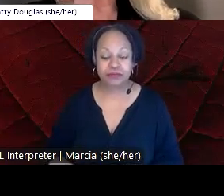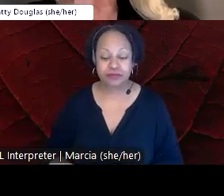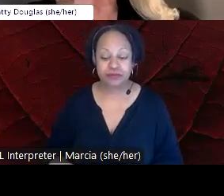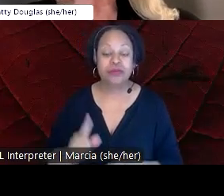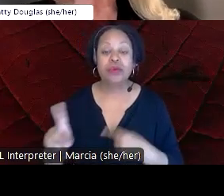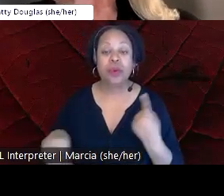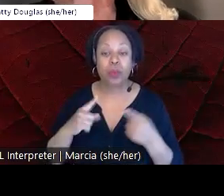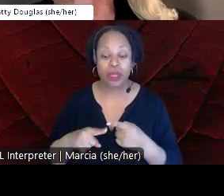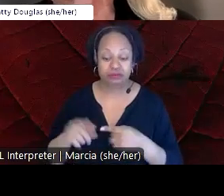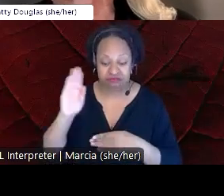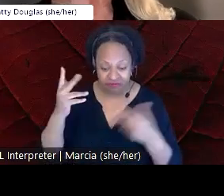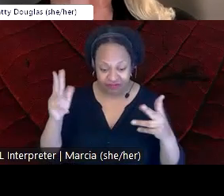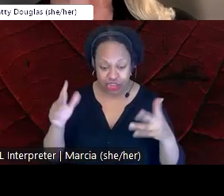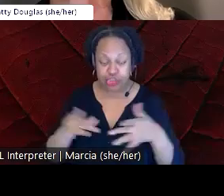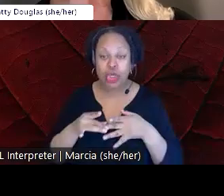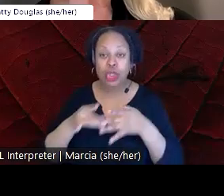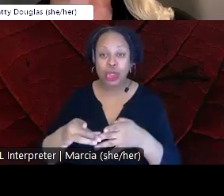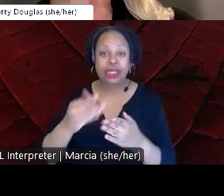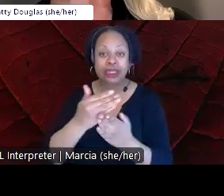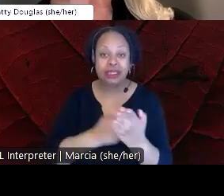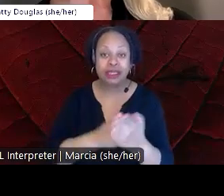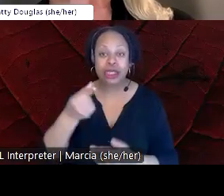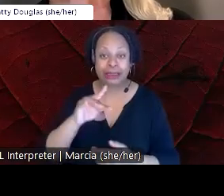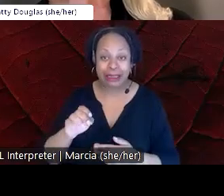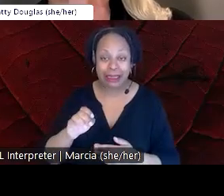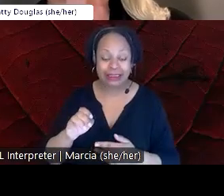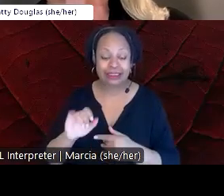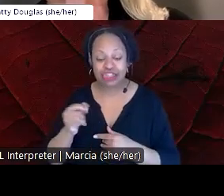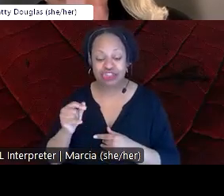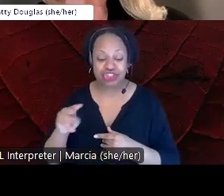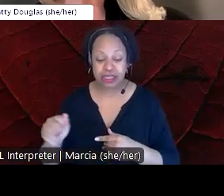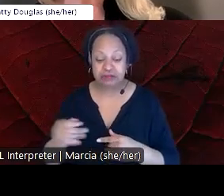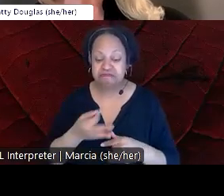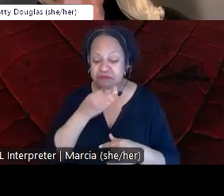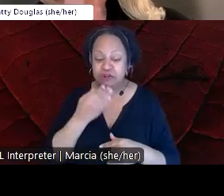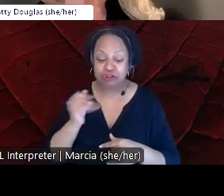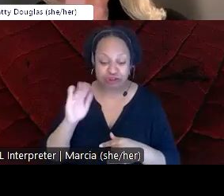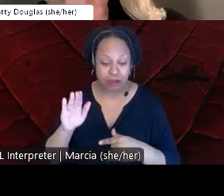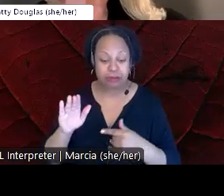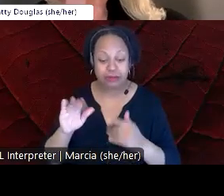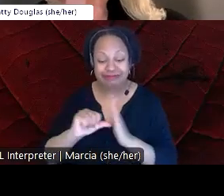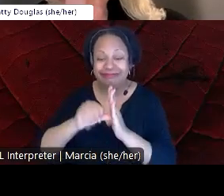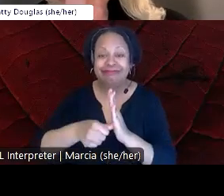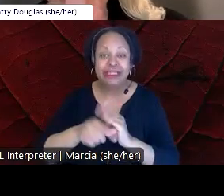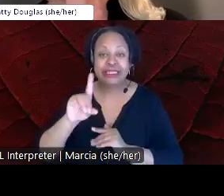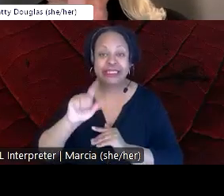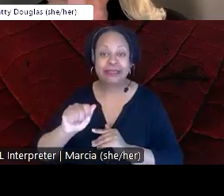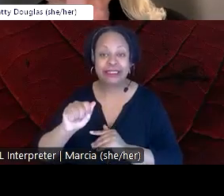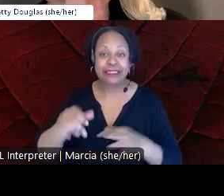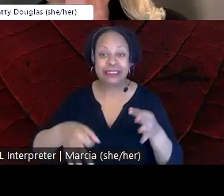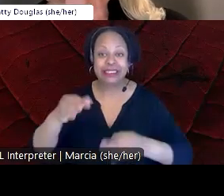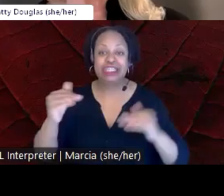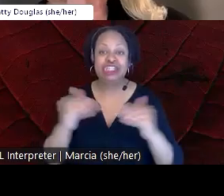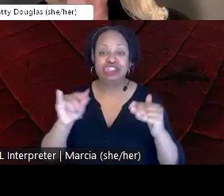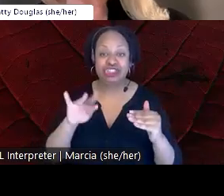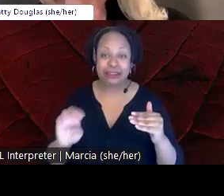ligne d'apprentissage que vous allez recevoir après, Jenny a fait un excellent travail également en mettant l'accent sur la justice pour les